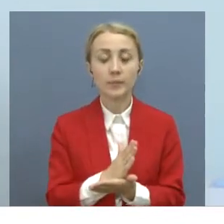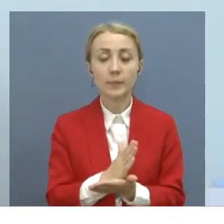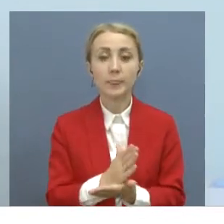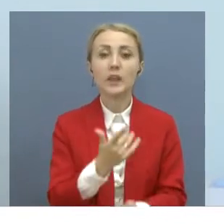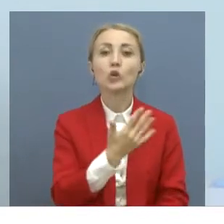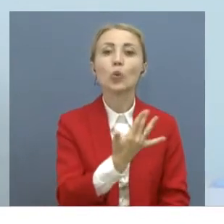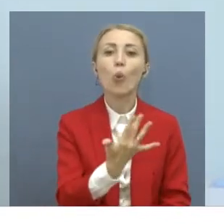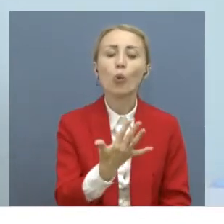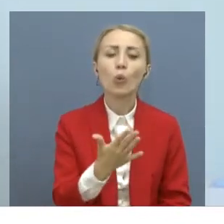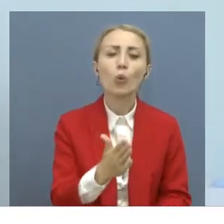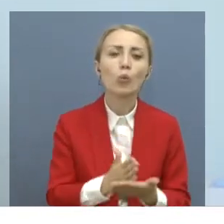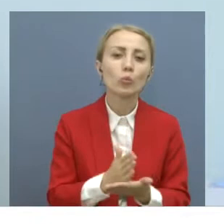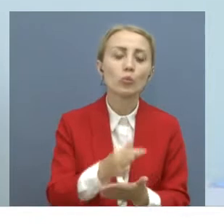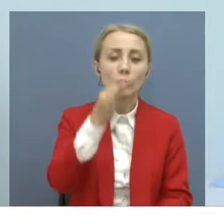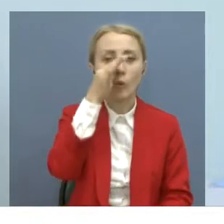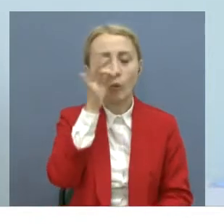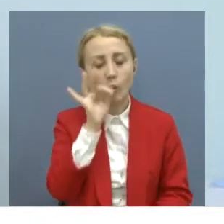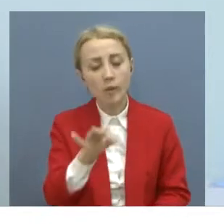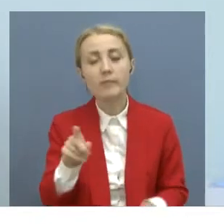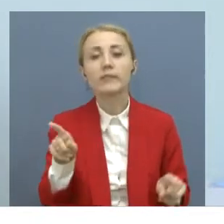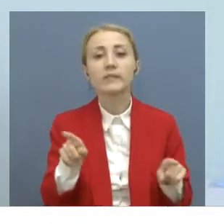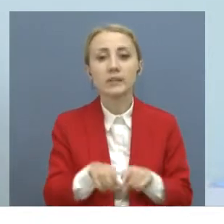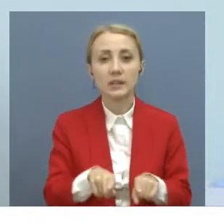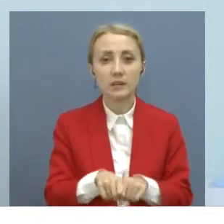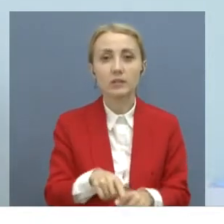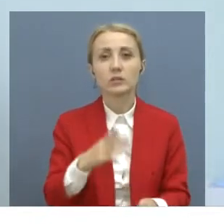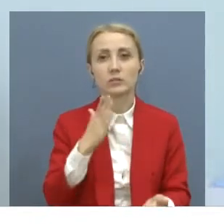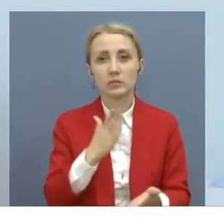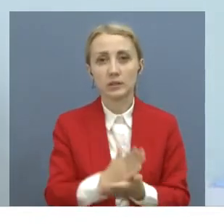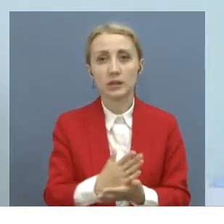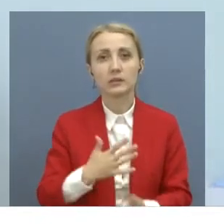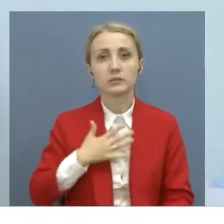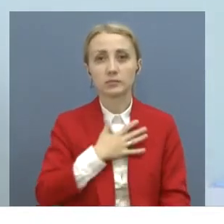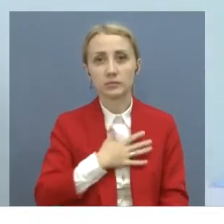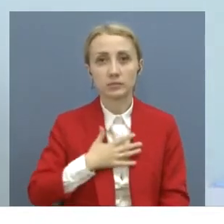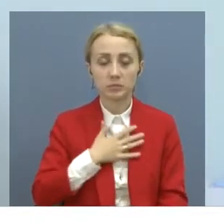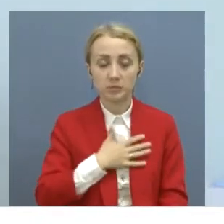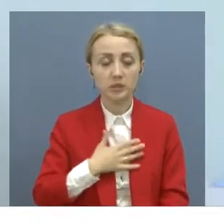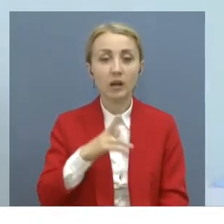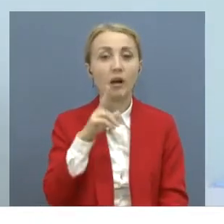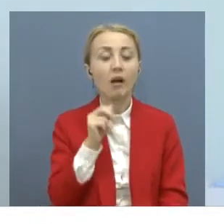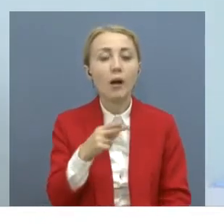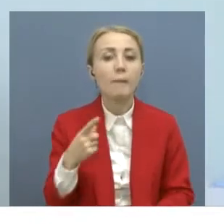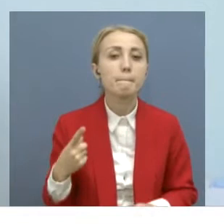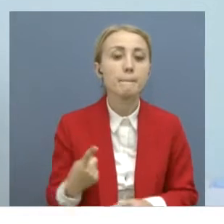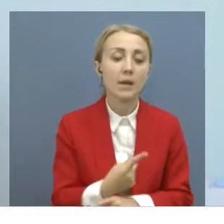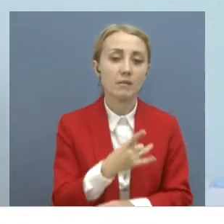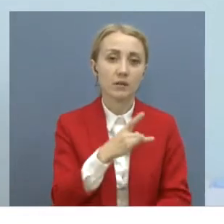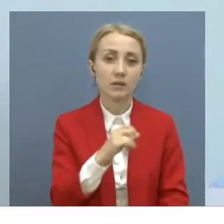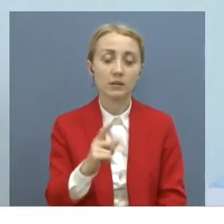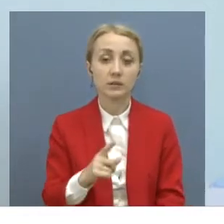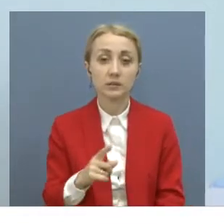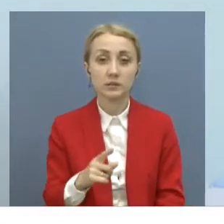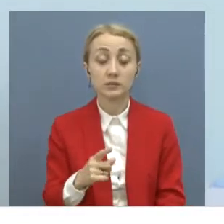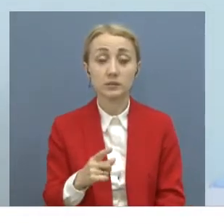операцияға дайындалғанда әр детальді ойлайсың. Түнде сағат 2-3-те оянып, қан тамырларын қалай өңдеймін. Одан кейін ауырсынулар болса, оған